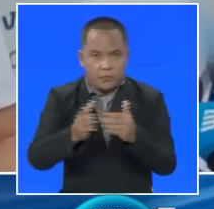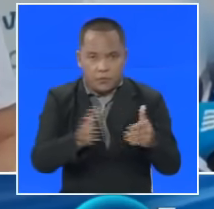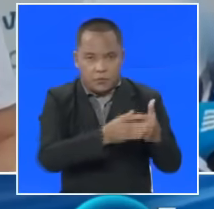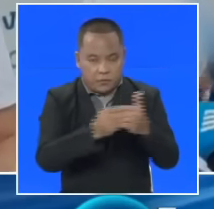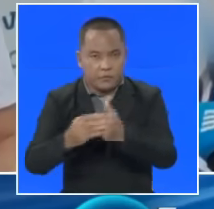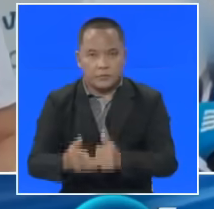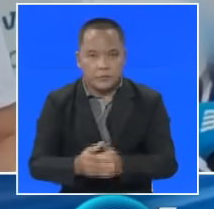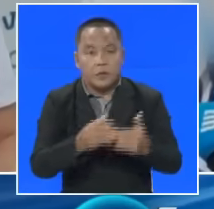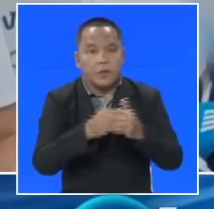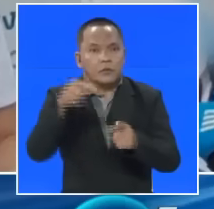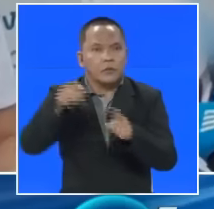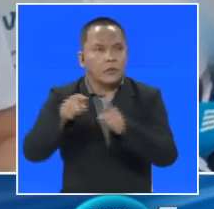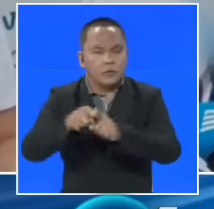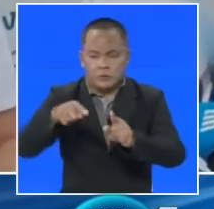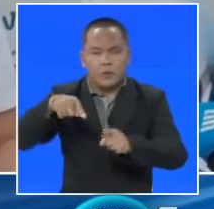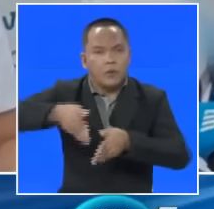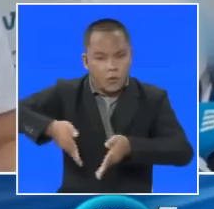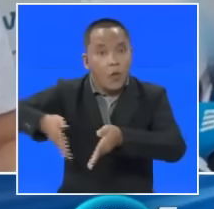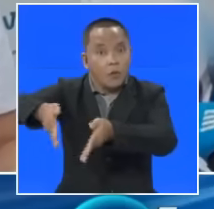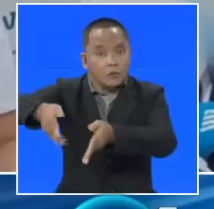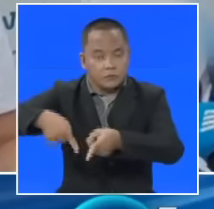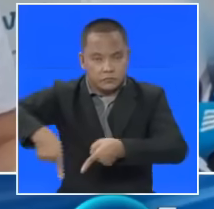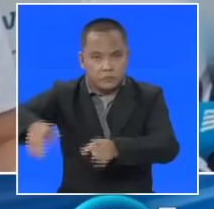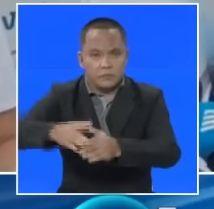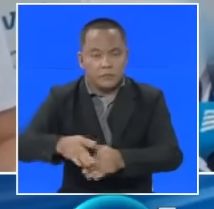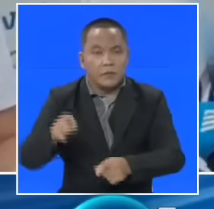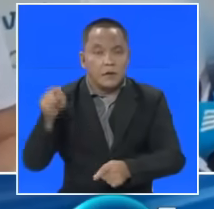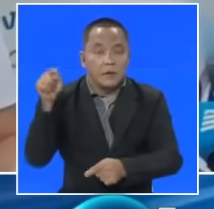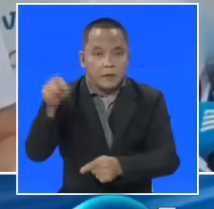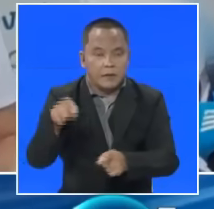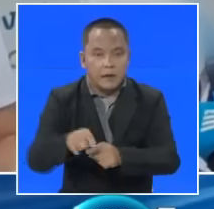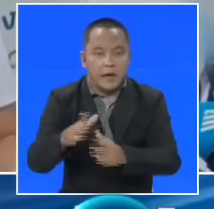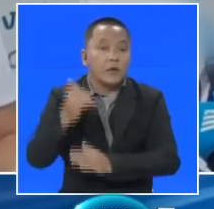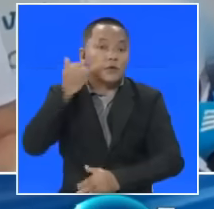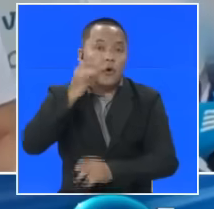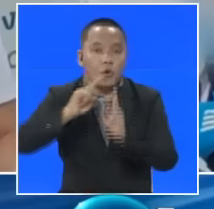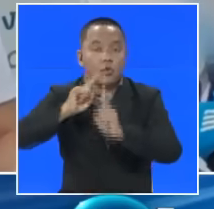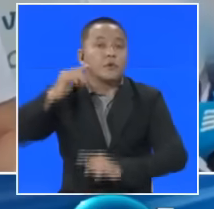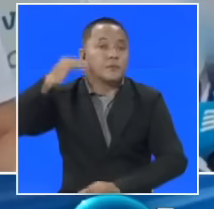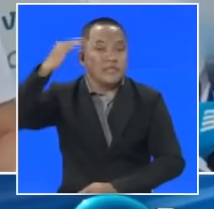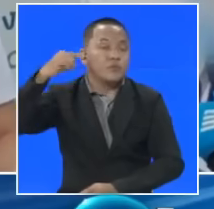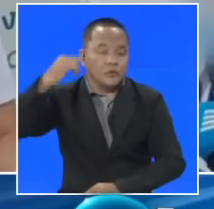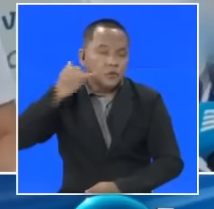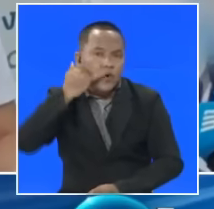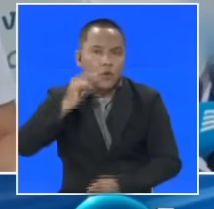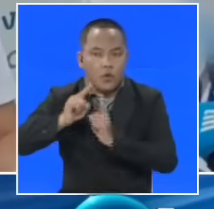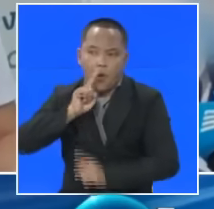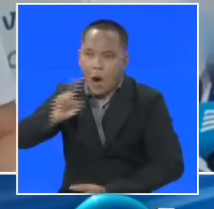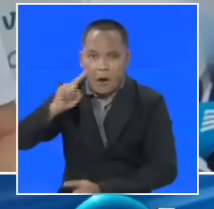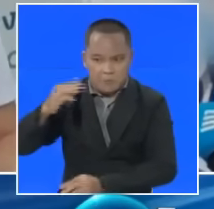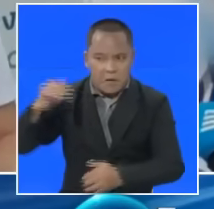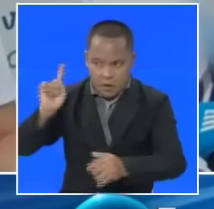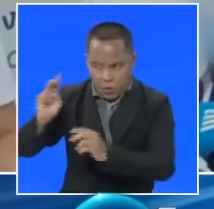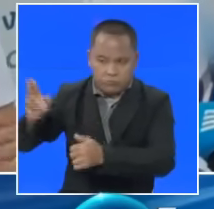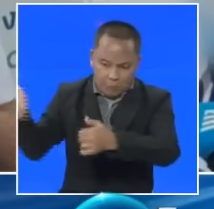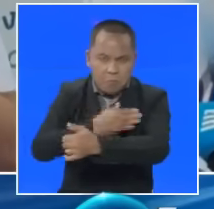แล้วพอไปตรงแถวชัยพฤกษ์ครับ คร ับ พอไปปุ๊บเขาก็ให้โทรติดต่อพี่สาวเรื่อยๆเรื่อยๆแล้วก็ขู่พี่สาวว่าจะทำร้ายผ